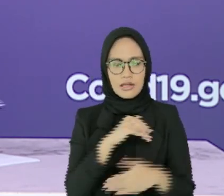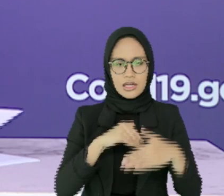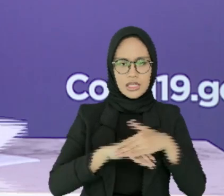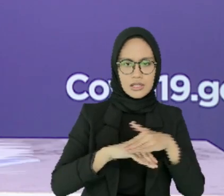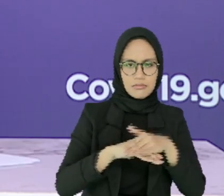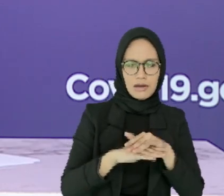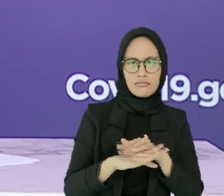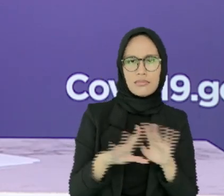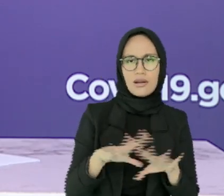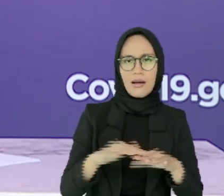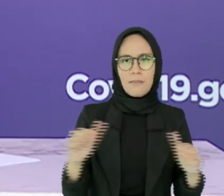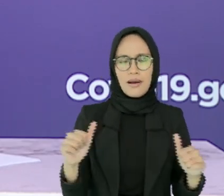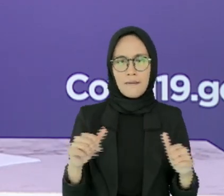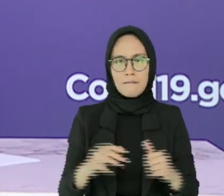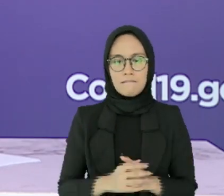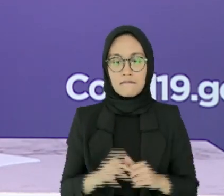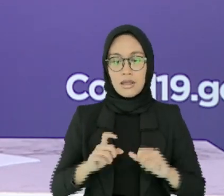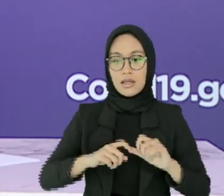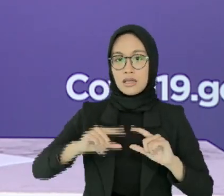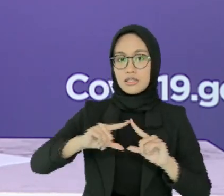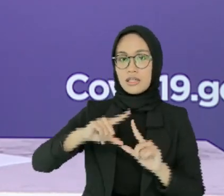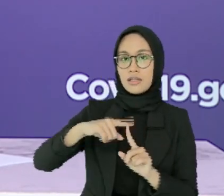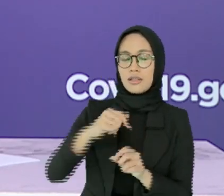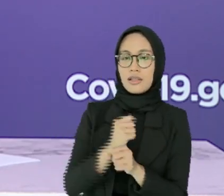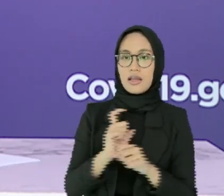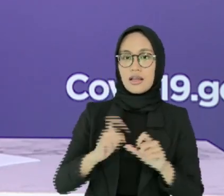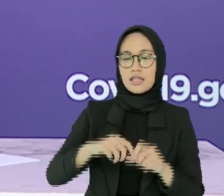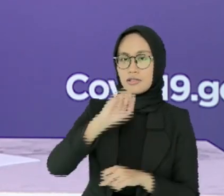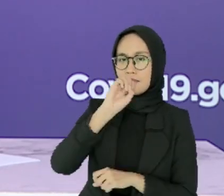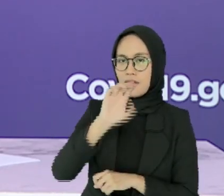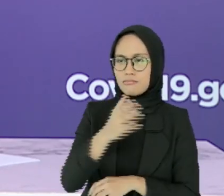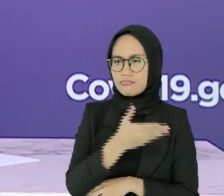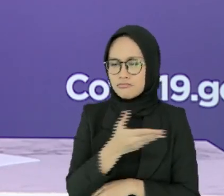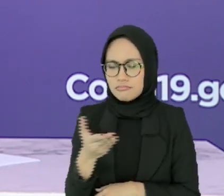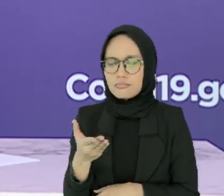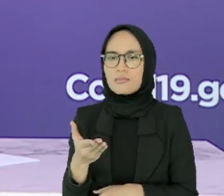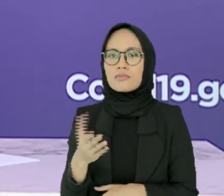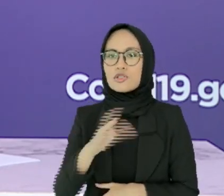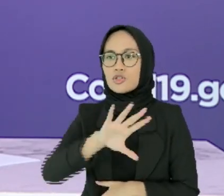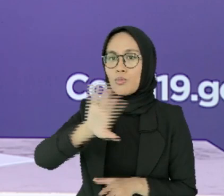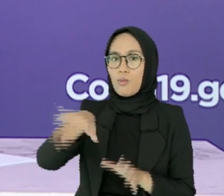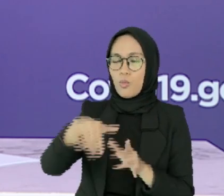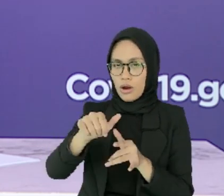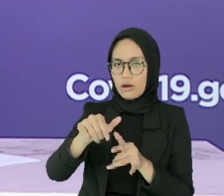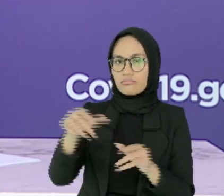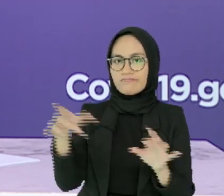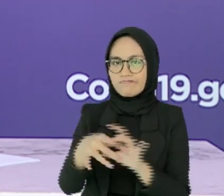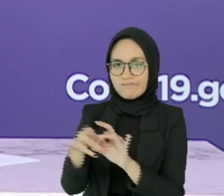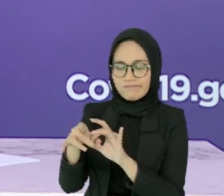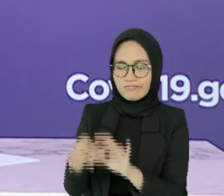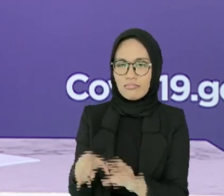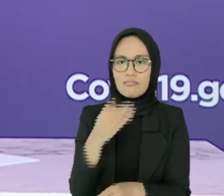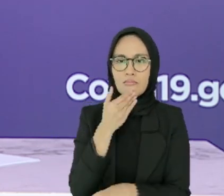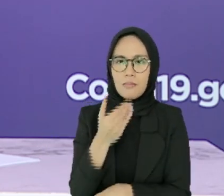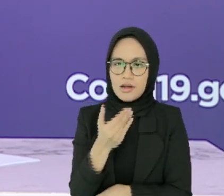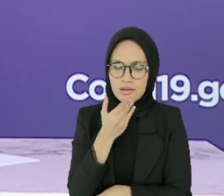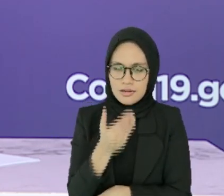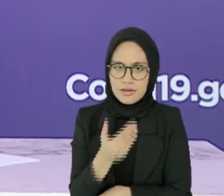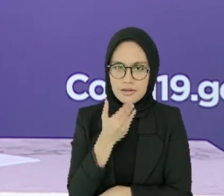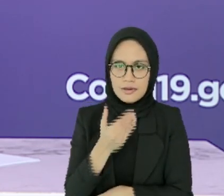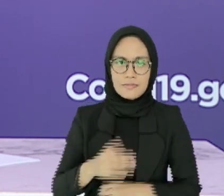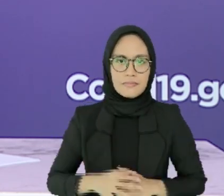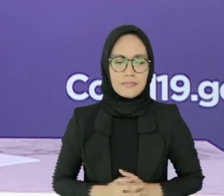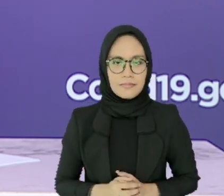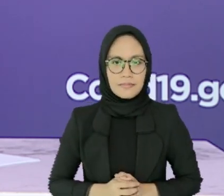Mitra Hai Satgas menyampaikan terima kasih kepada para Mitra yang berperan dalam usaha bersama menjangkau lebih banyak